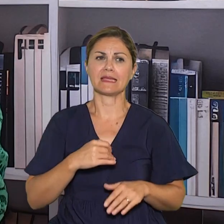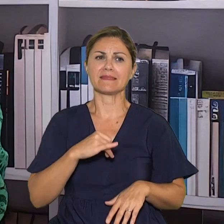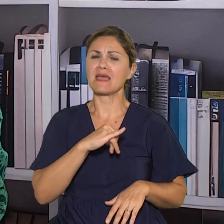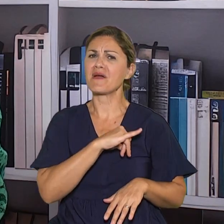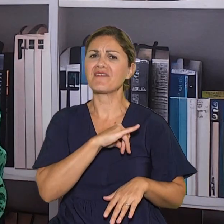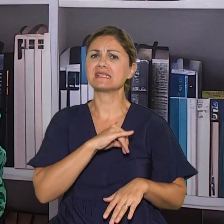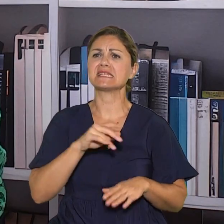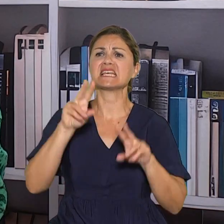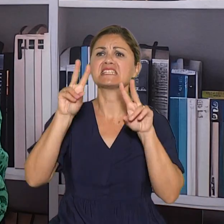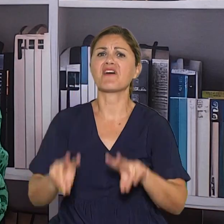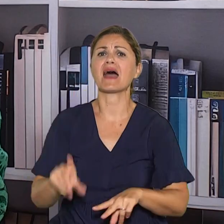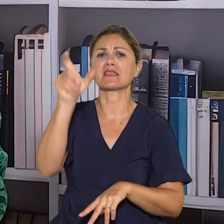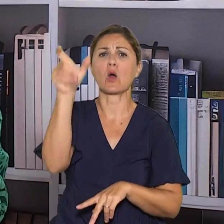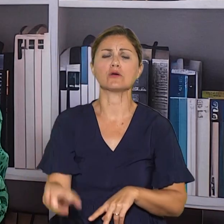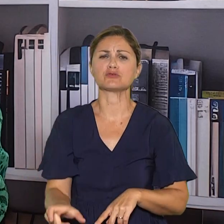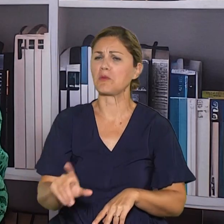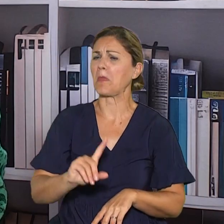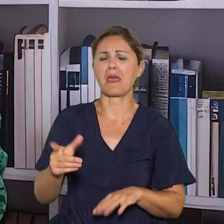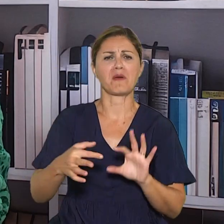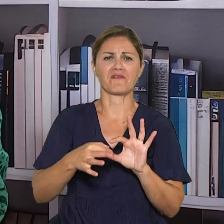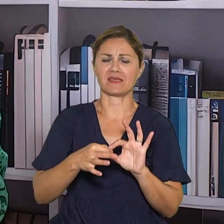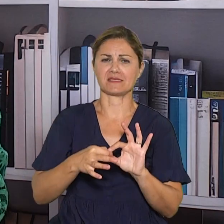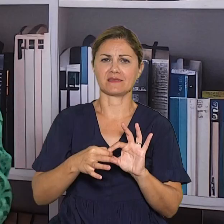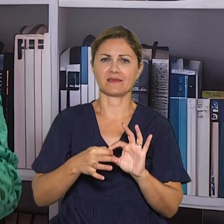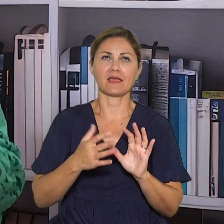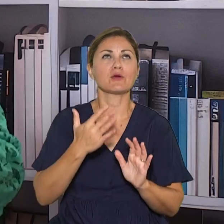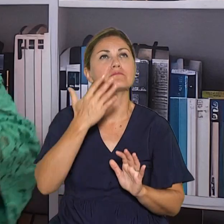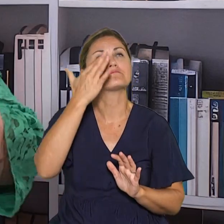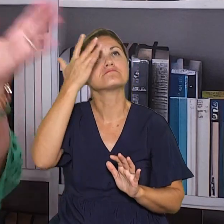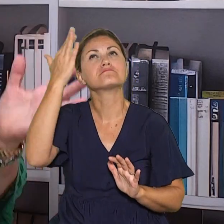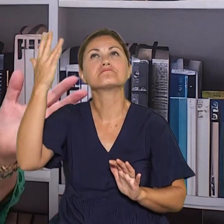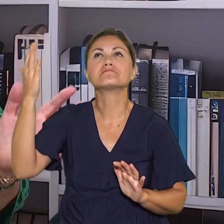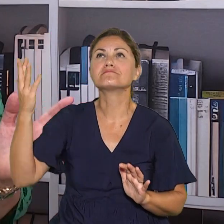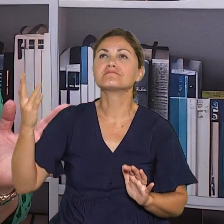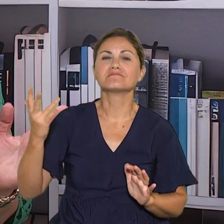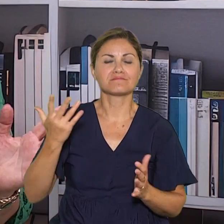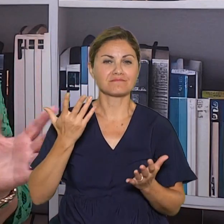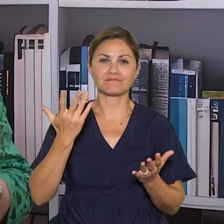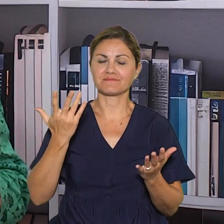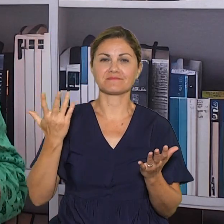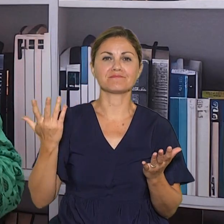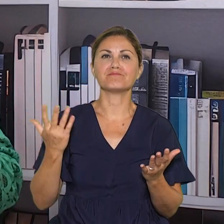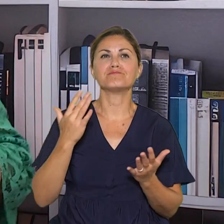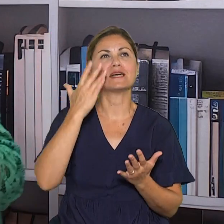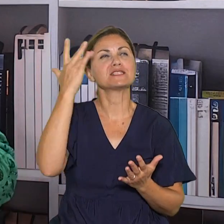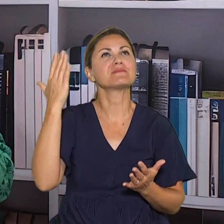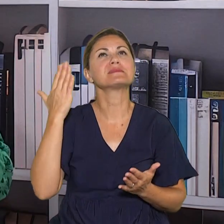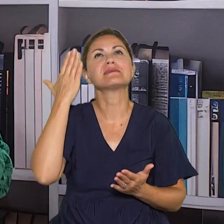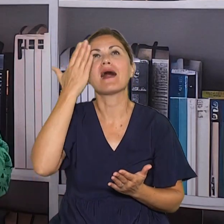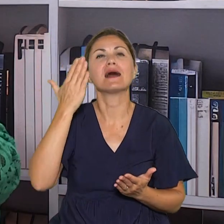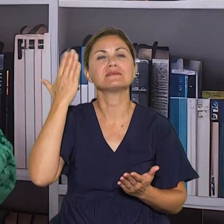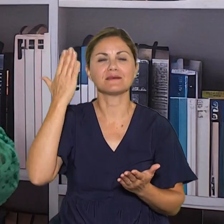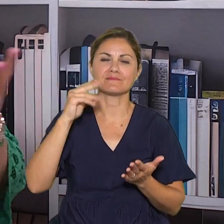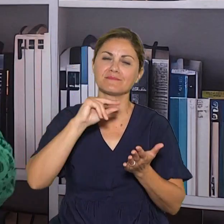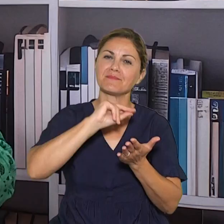vanzemaljski, nešto kao sa druge planete, nešto bezvremeno. I ja, to je za mene to neki